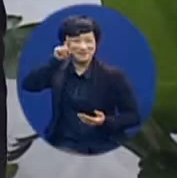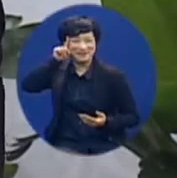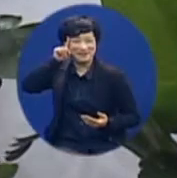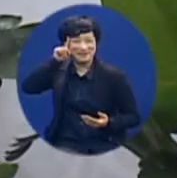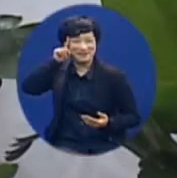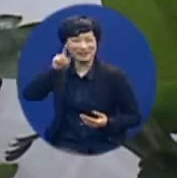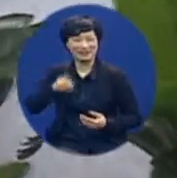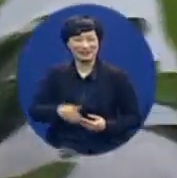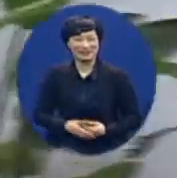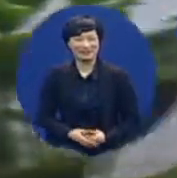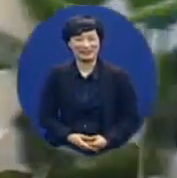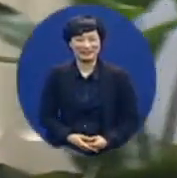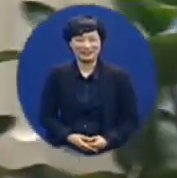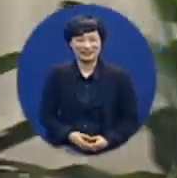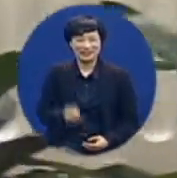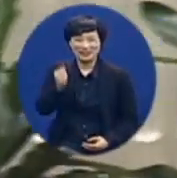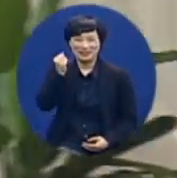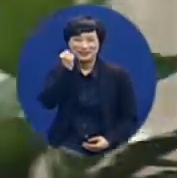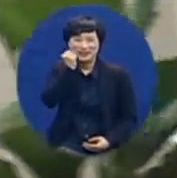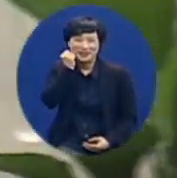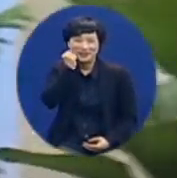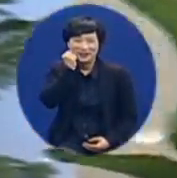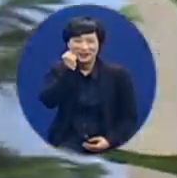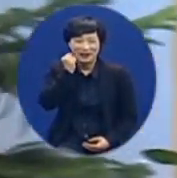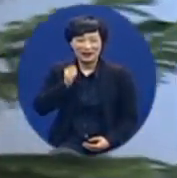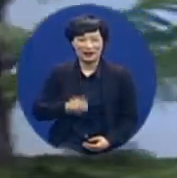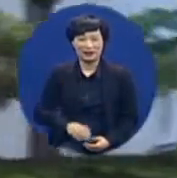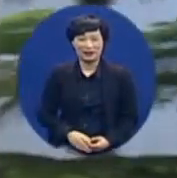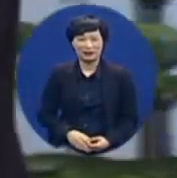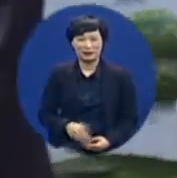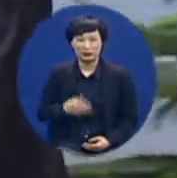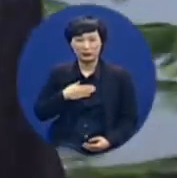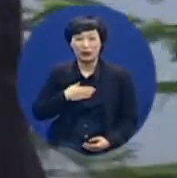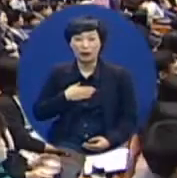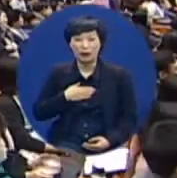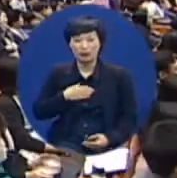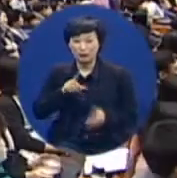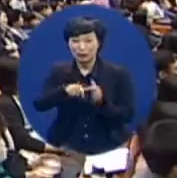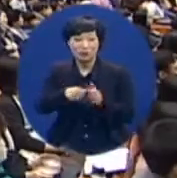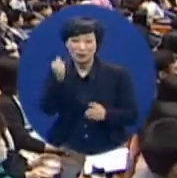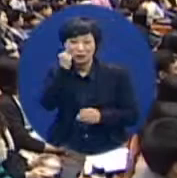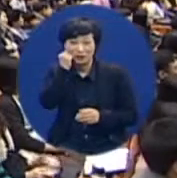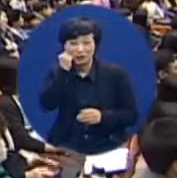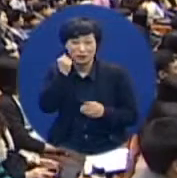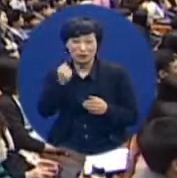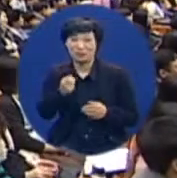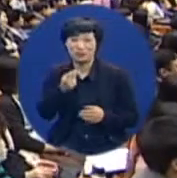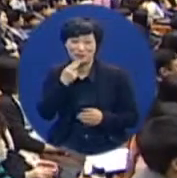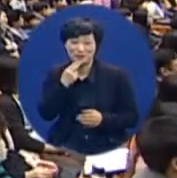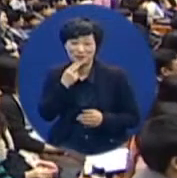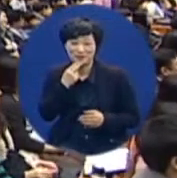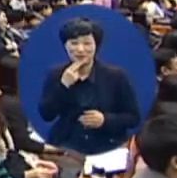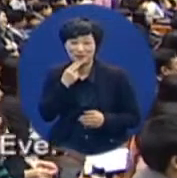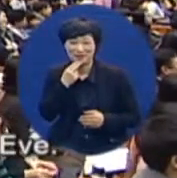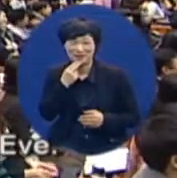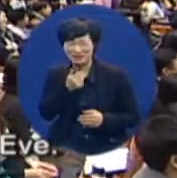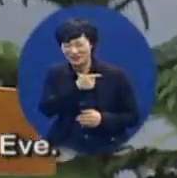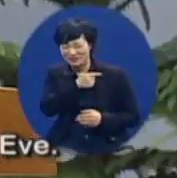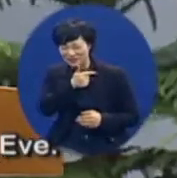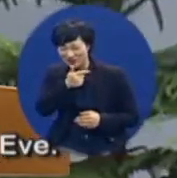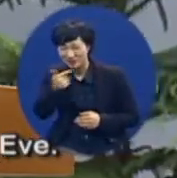넘쳐 화자 기대 과자를 어서 먹어 참 과자를